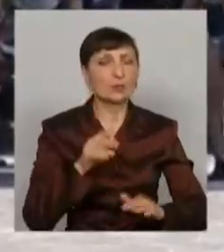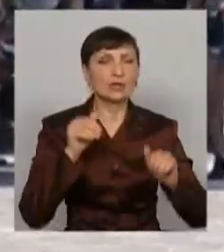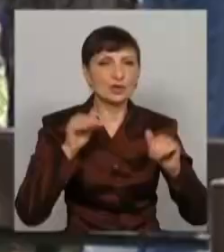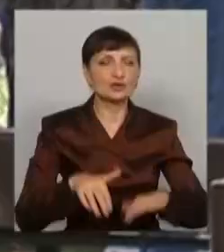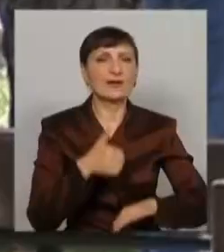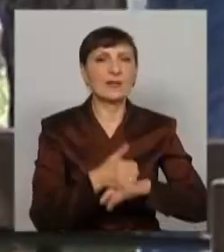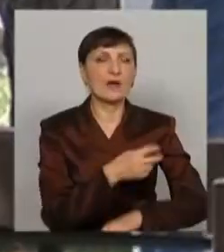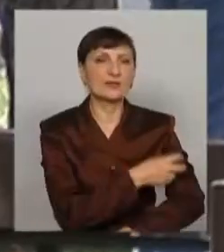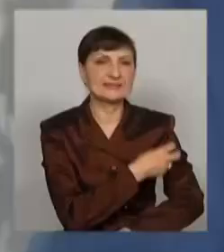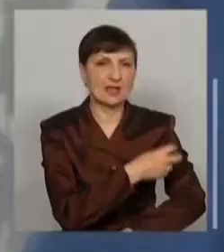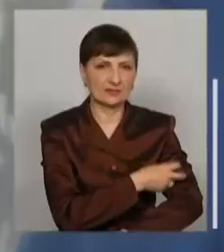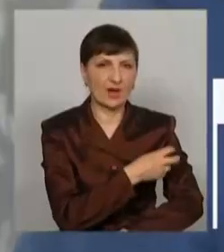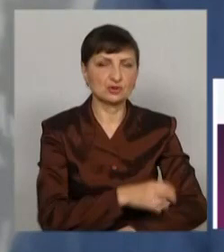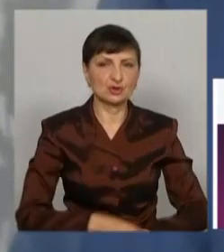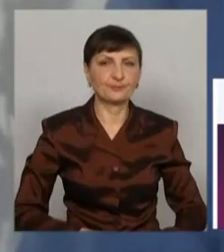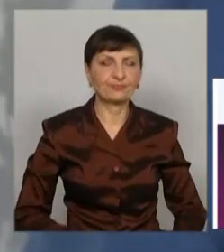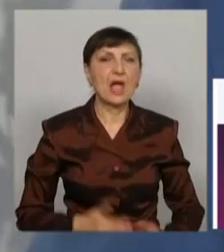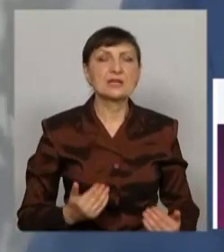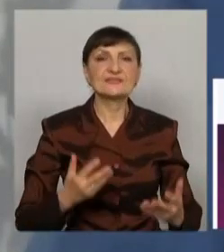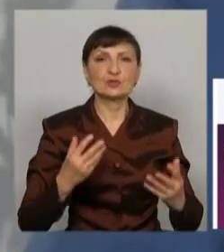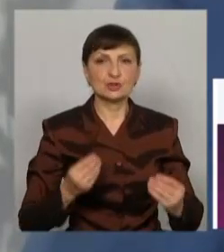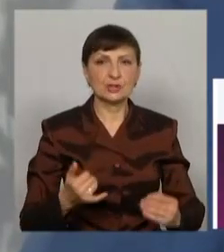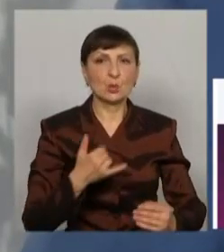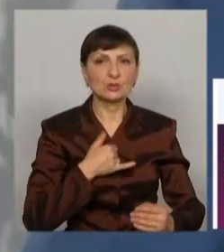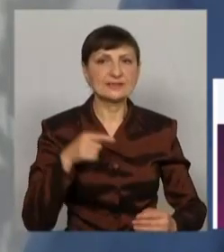санврач, сообщили в ведомстве. Ну, на сегодняшний день у нас